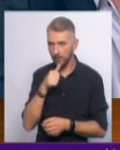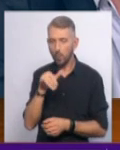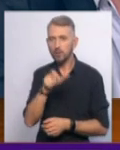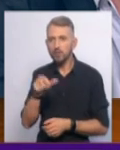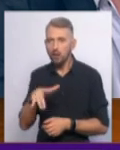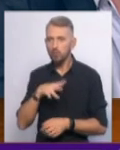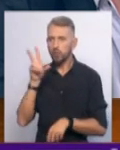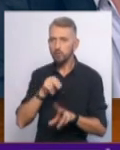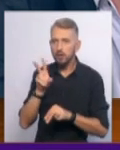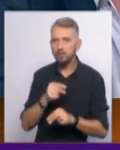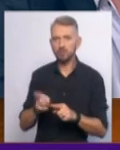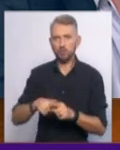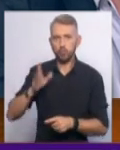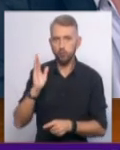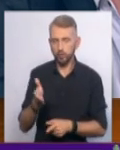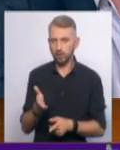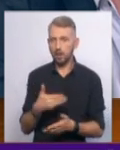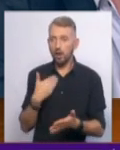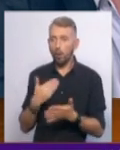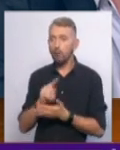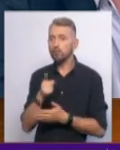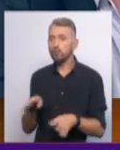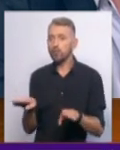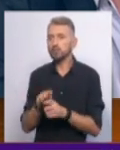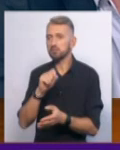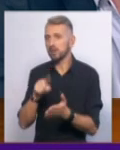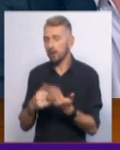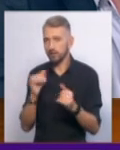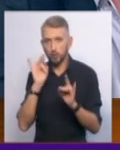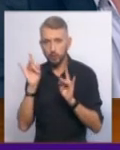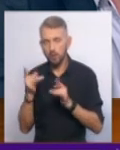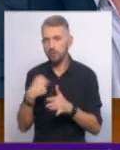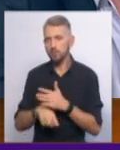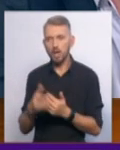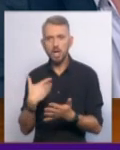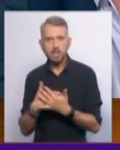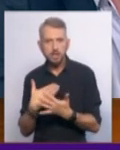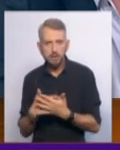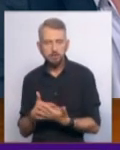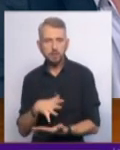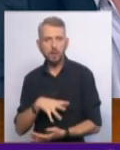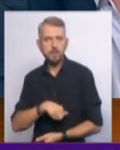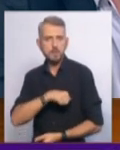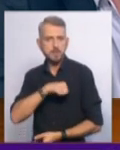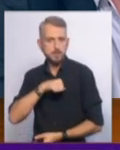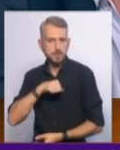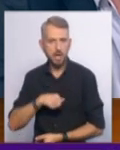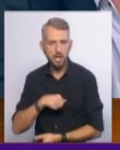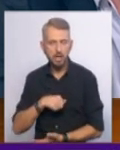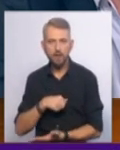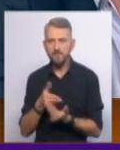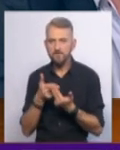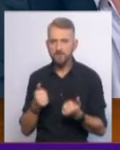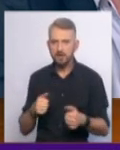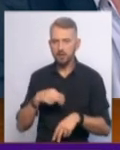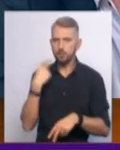було сподівання, що все ж таки це відбудеться. Ось чому подібні питання тепер лунають. Тому що нібито пішли на ризик, визнали ці